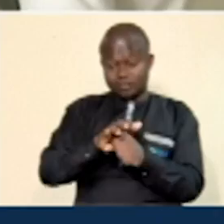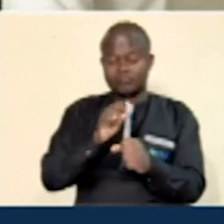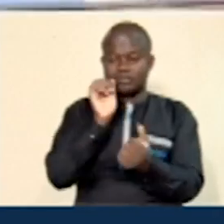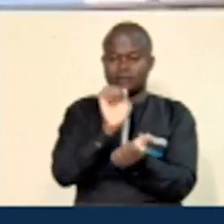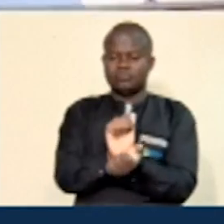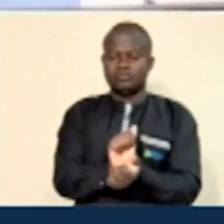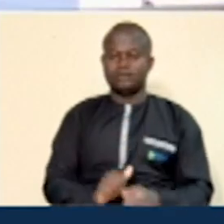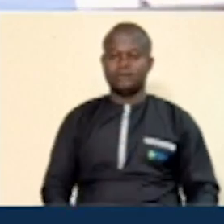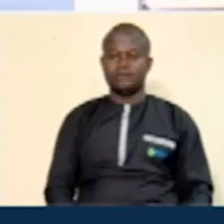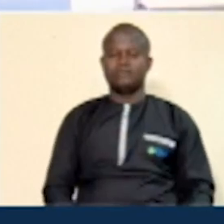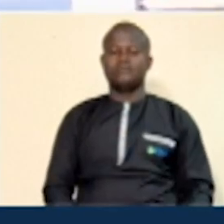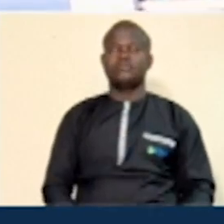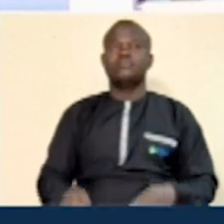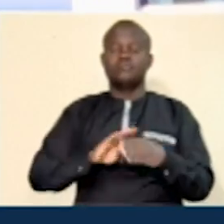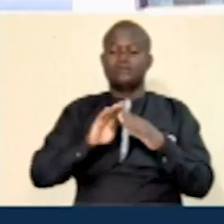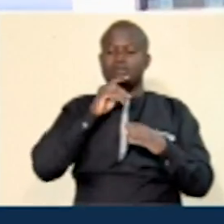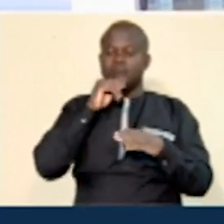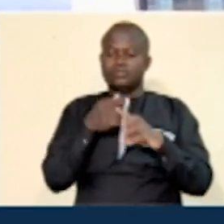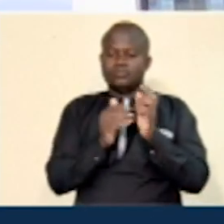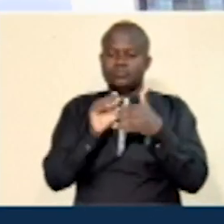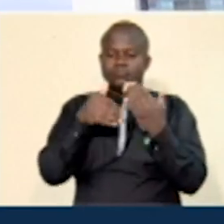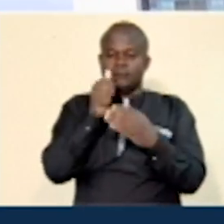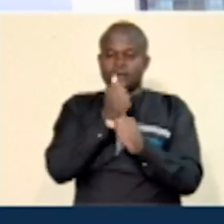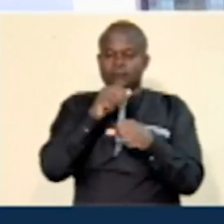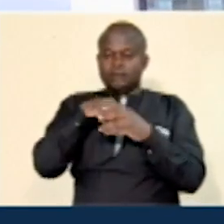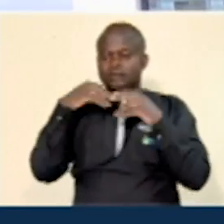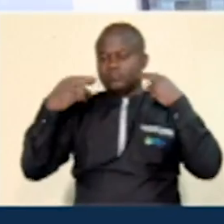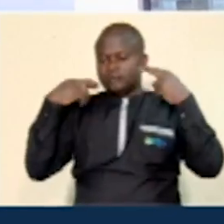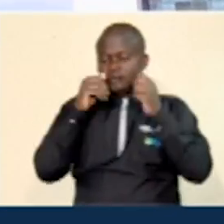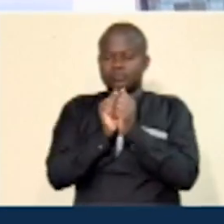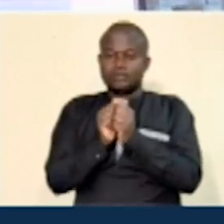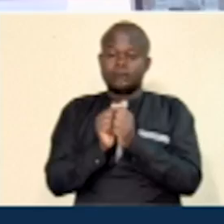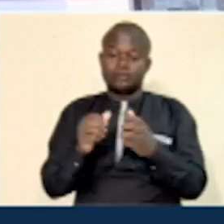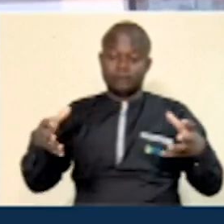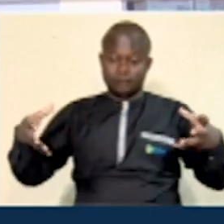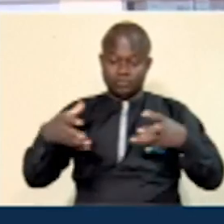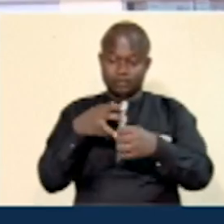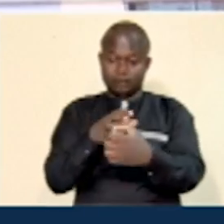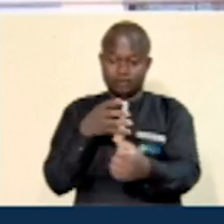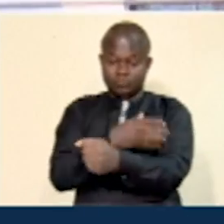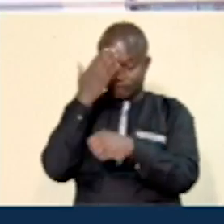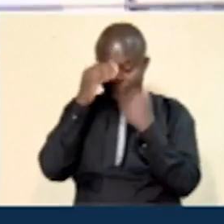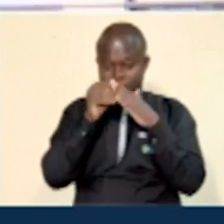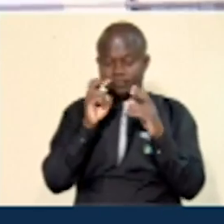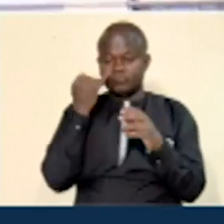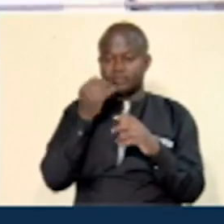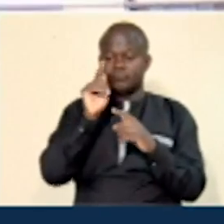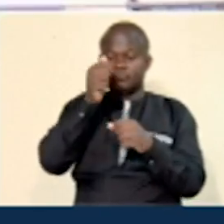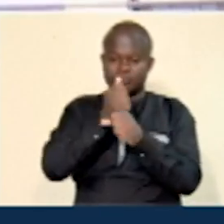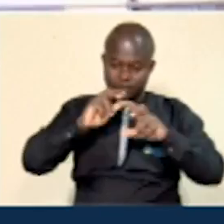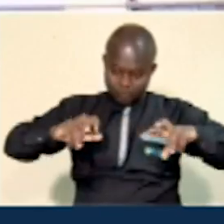banahanwa. Ari abashoramari ariko n'abakora muri mahoteli n'amaresitora duhuza imbaraga kugira ngo tujye gukora n'ubwo